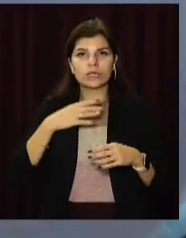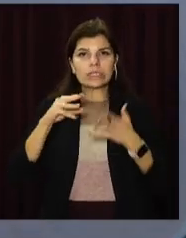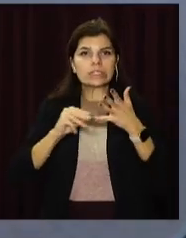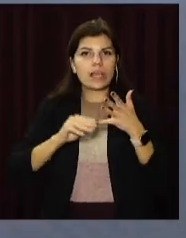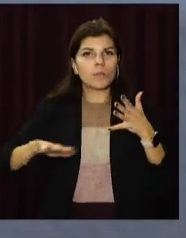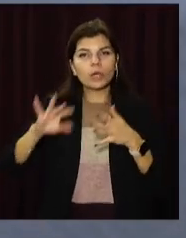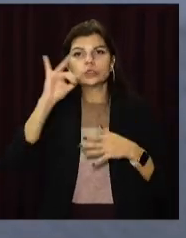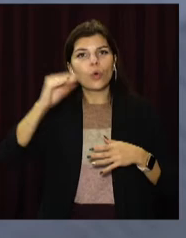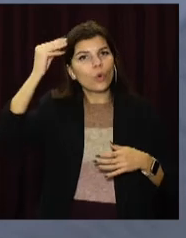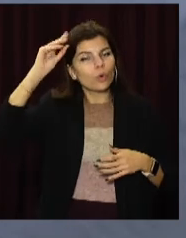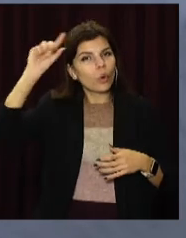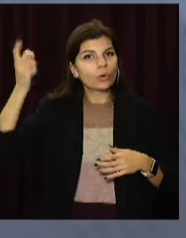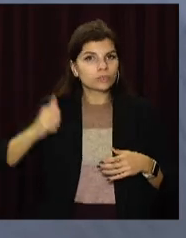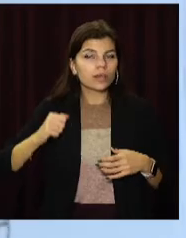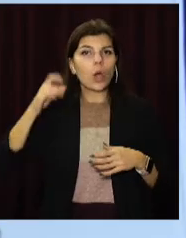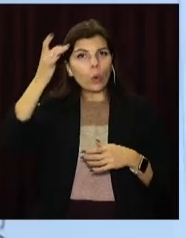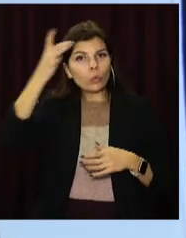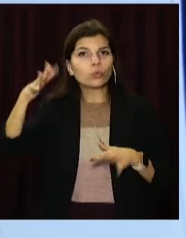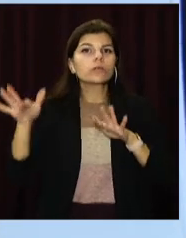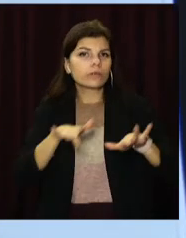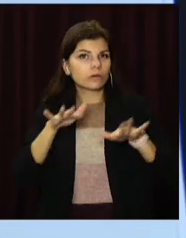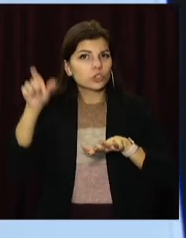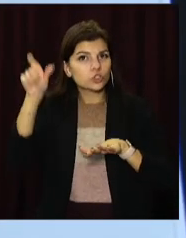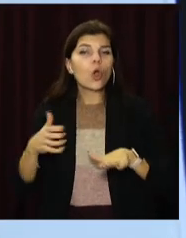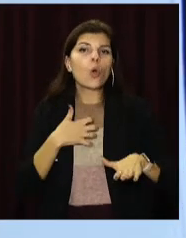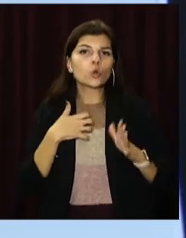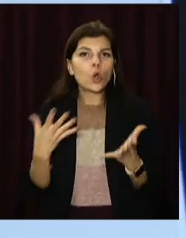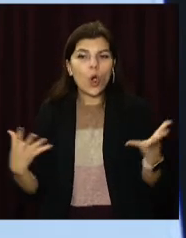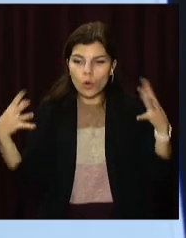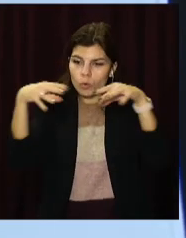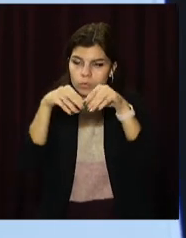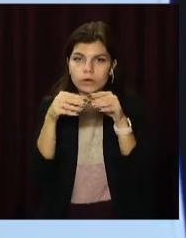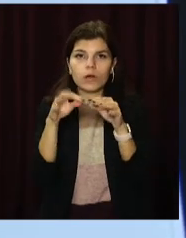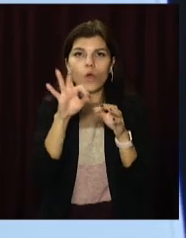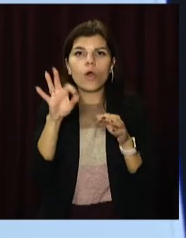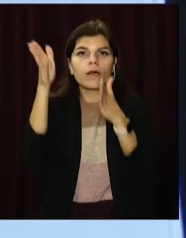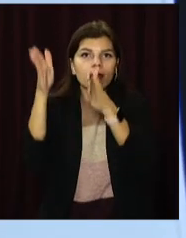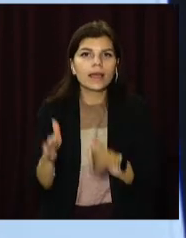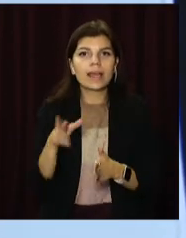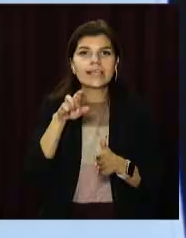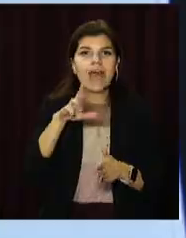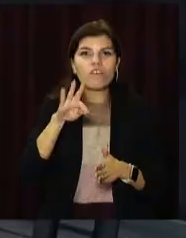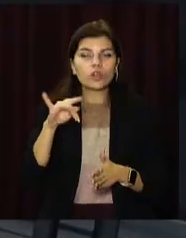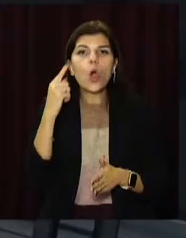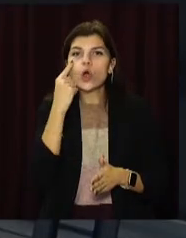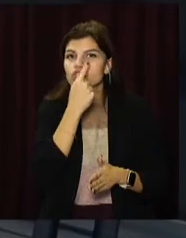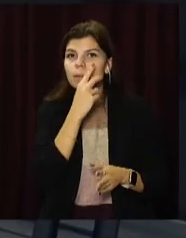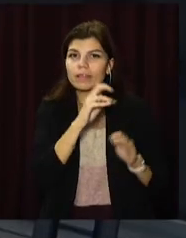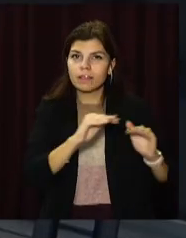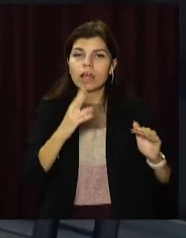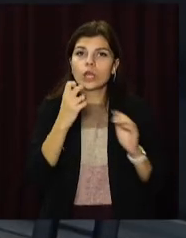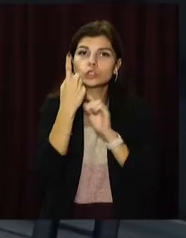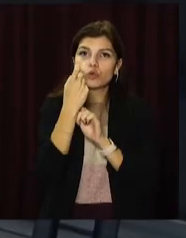історика козацтва, культурного та громадського діяча, хочуть об'єднати у збірку про Яворницького «Очима дітей» на